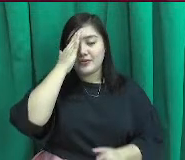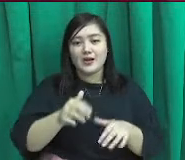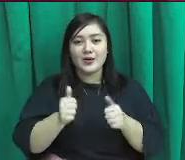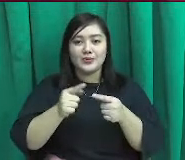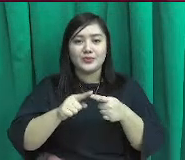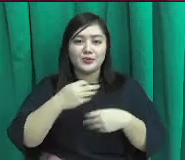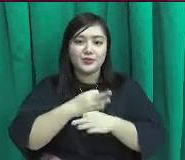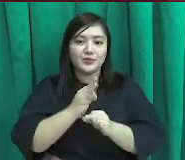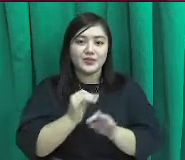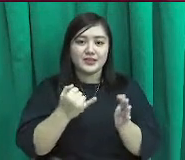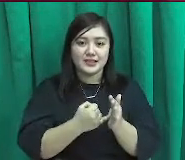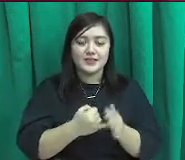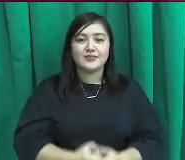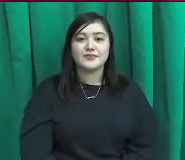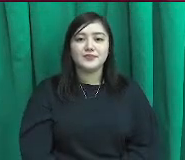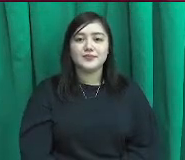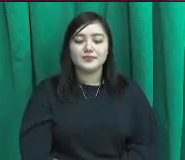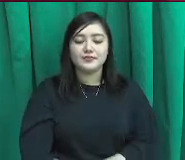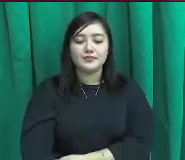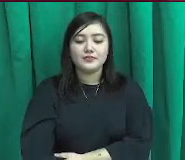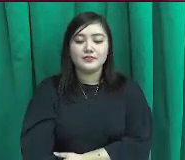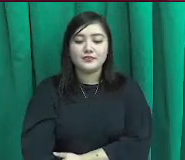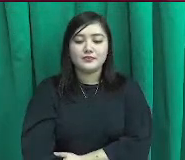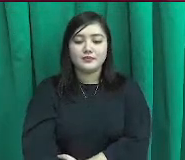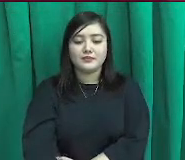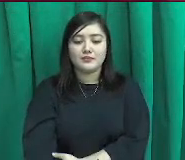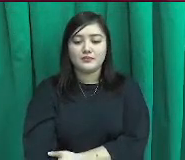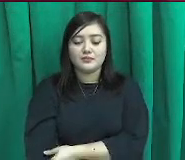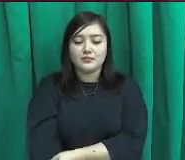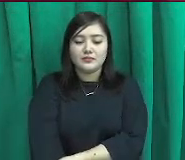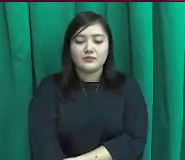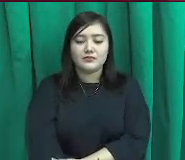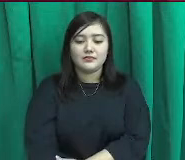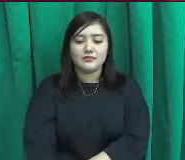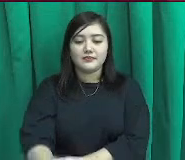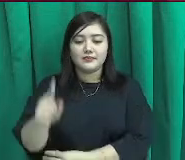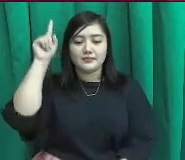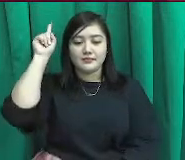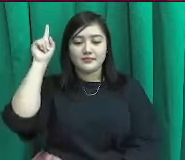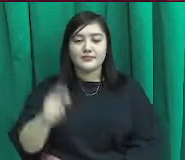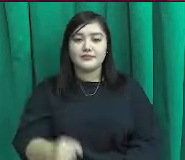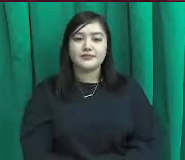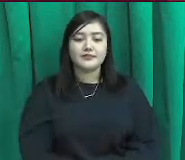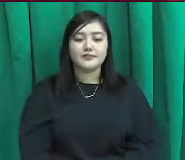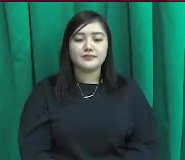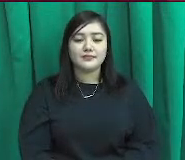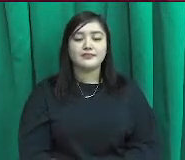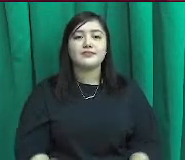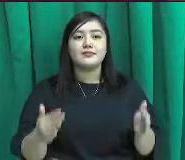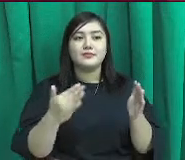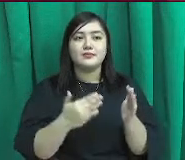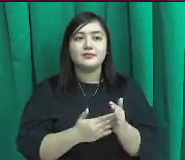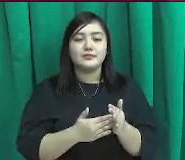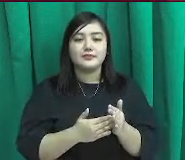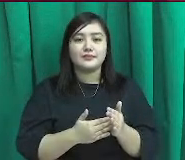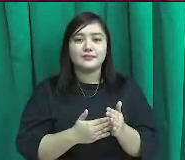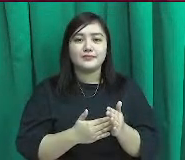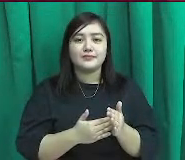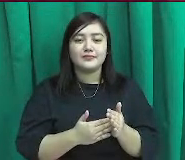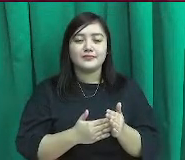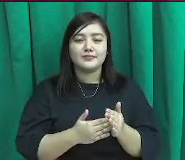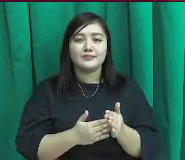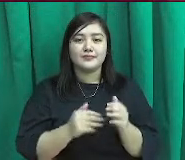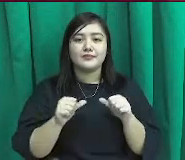So, Sir Dennis, paalam lang po tayo, Sir Dennis. Mauna po kayo. So, muli po isang pasasalamat. Patuloy na pasasalamat